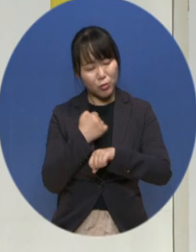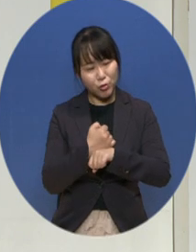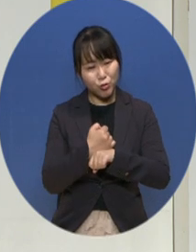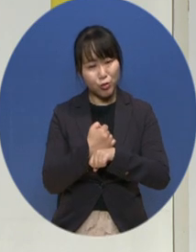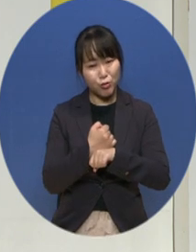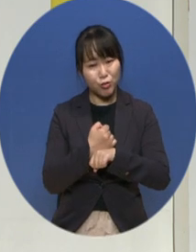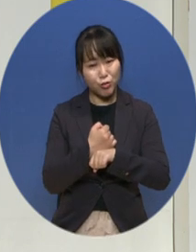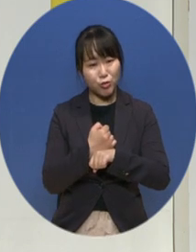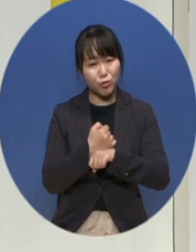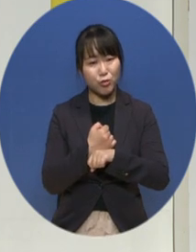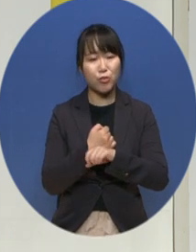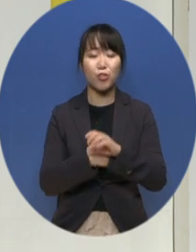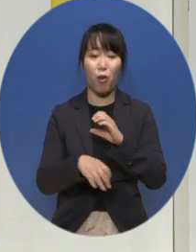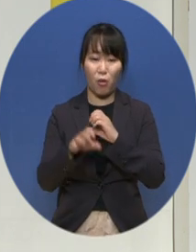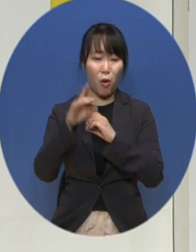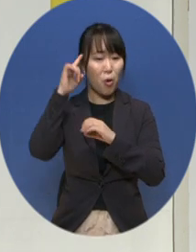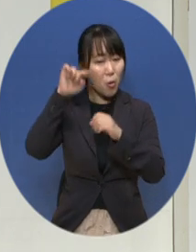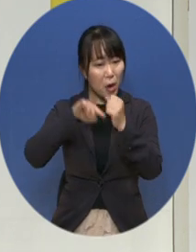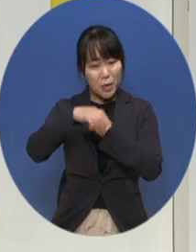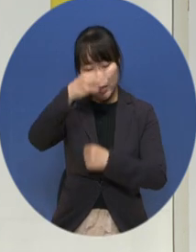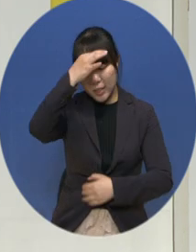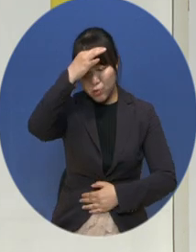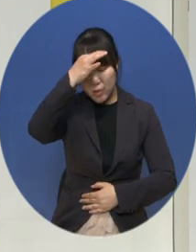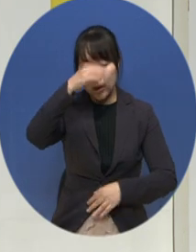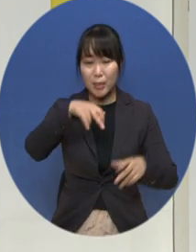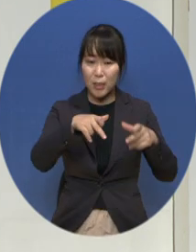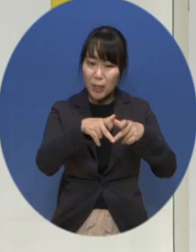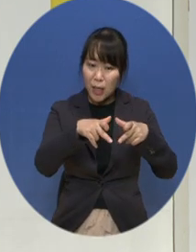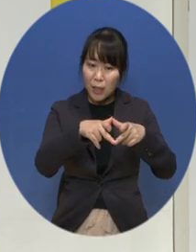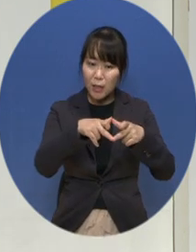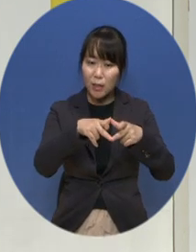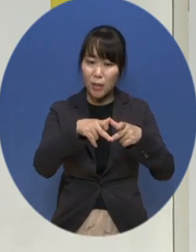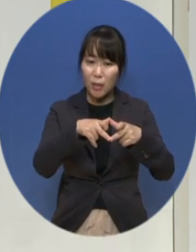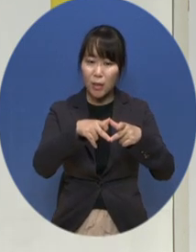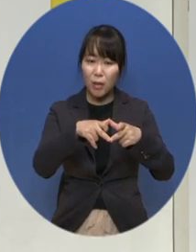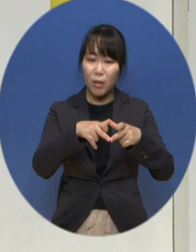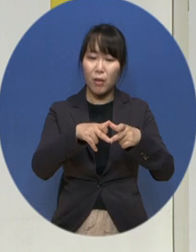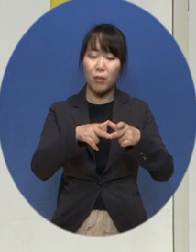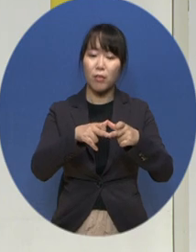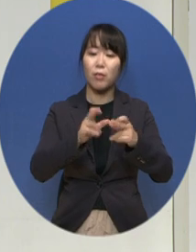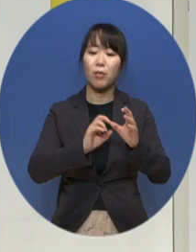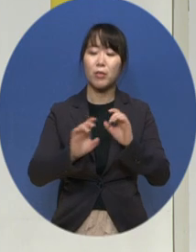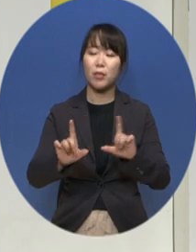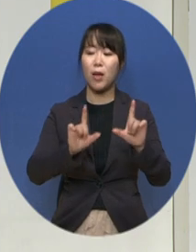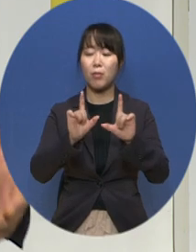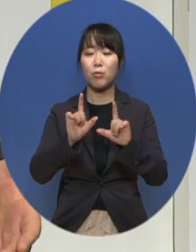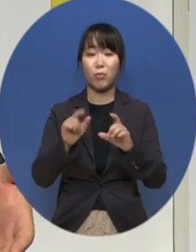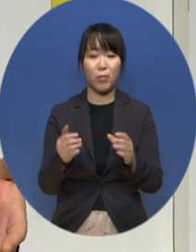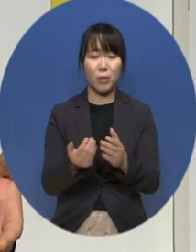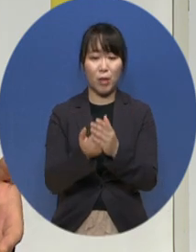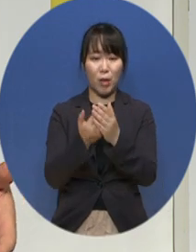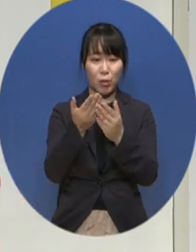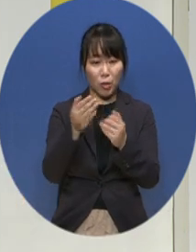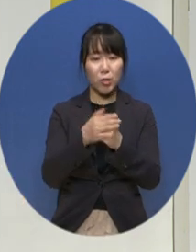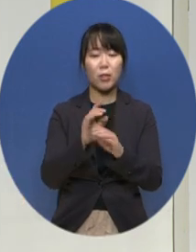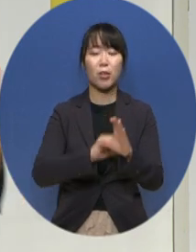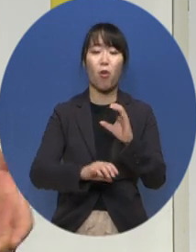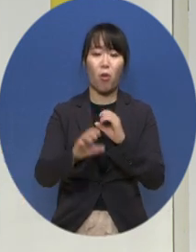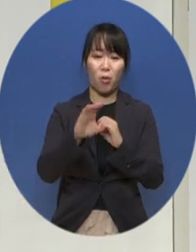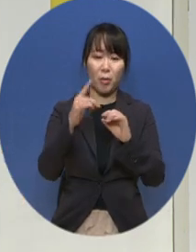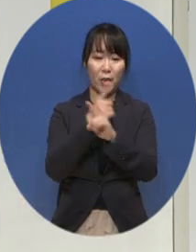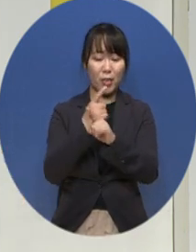연구를 좀 더 과학 기술이 에 장애인들의 후생을 준비시키는 또 3을 좀더